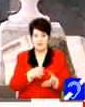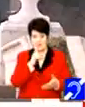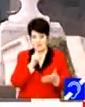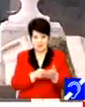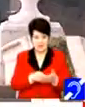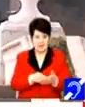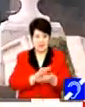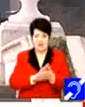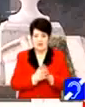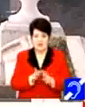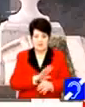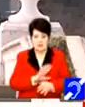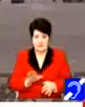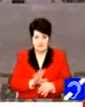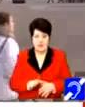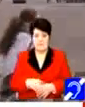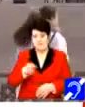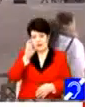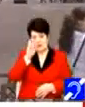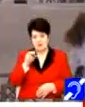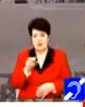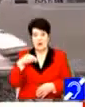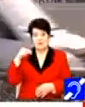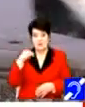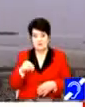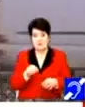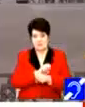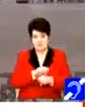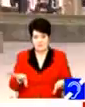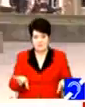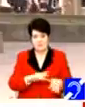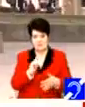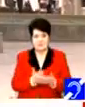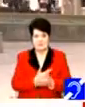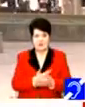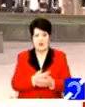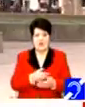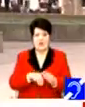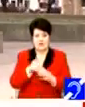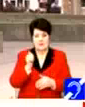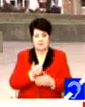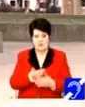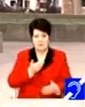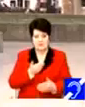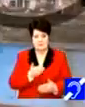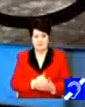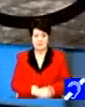un consens în acest sens, președintele țării dizolvă legislativul și anunță alegeri parlamentare